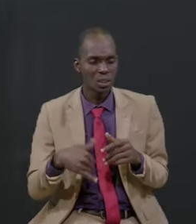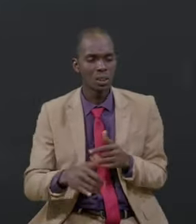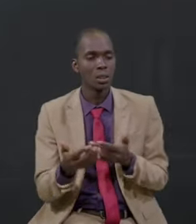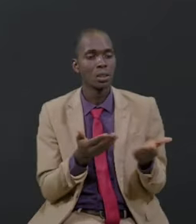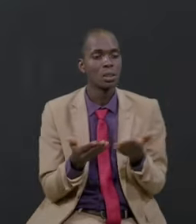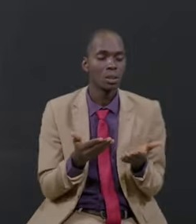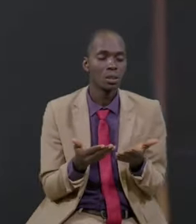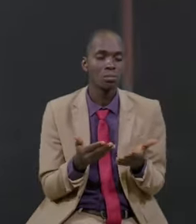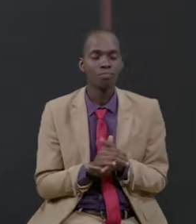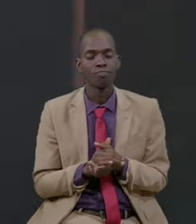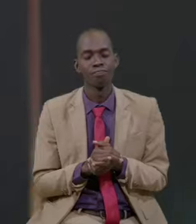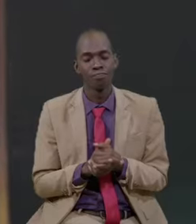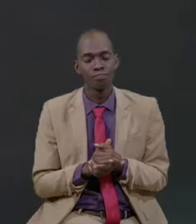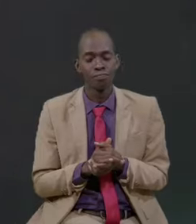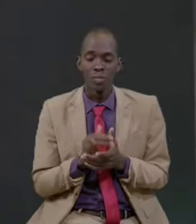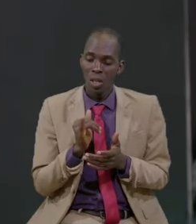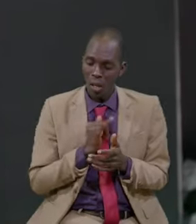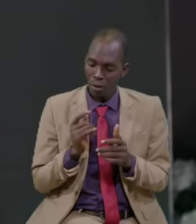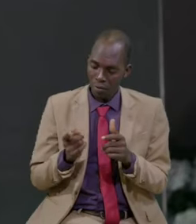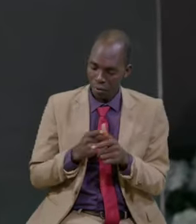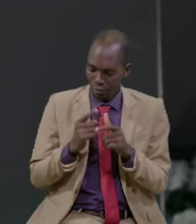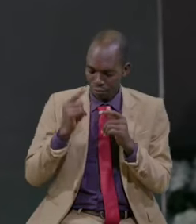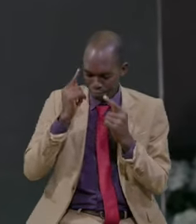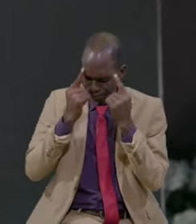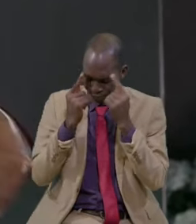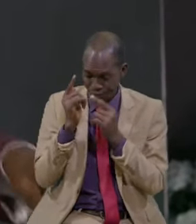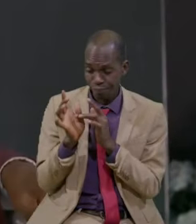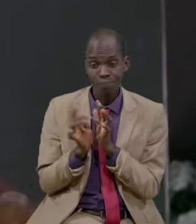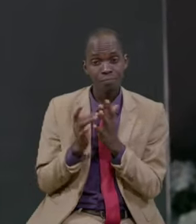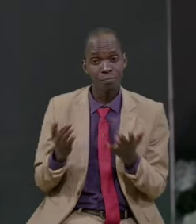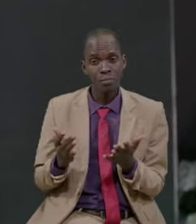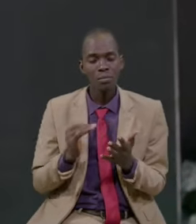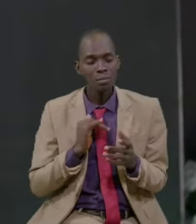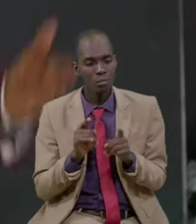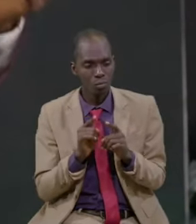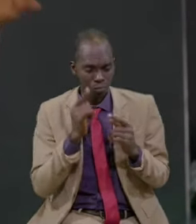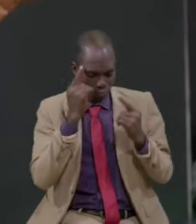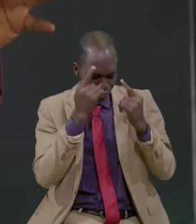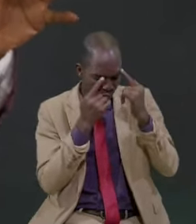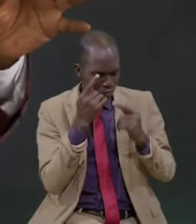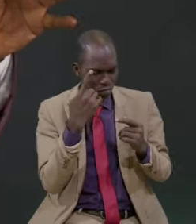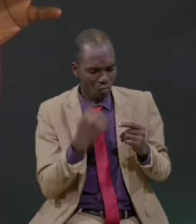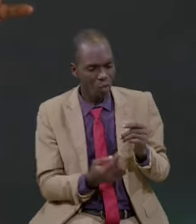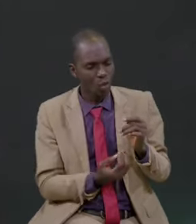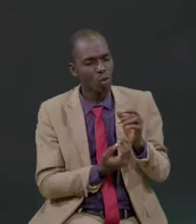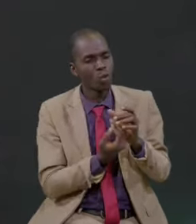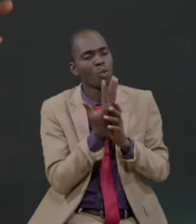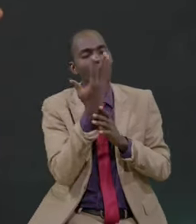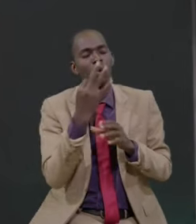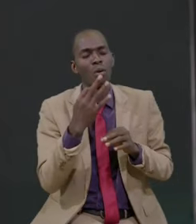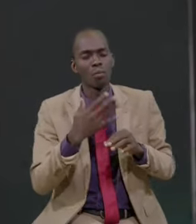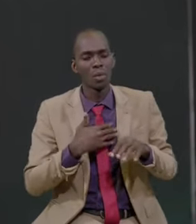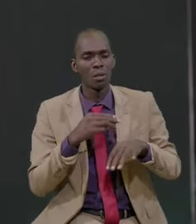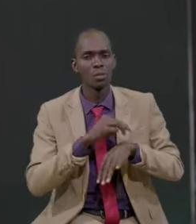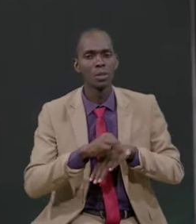je considère la Bible, ou bien je considère la croissance de mon ministère au présent? Le Seigneur veut que